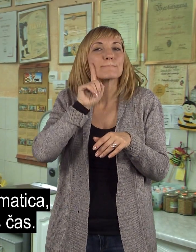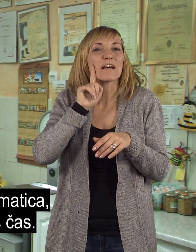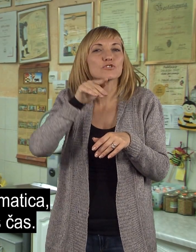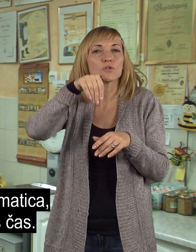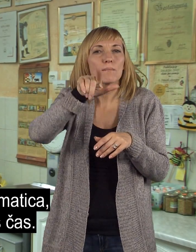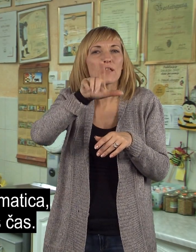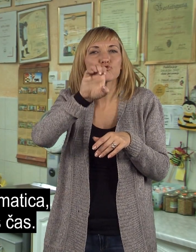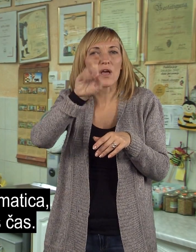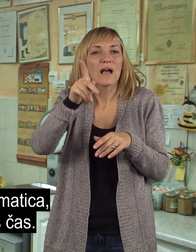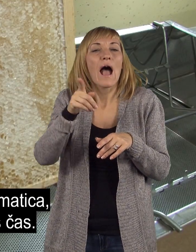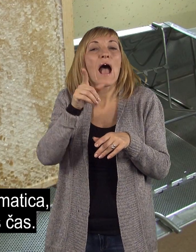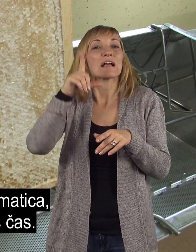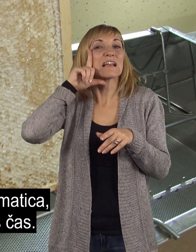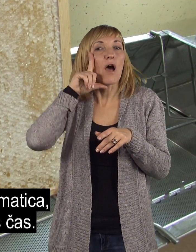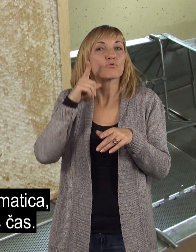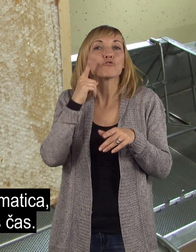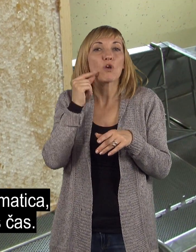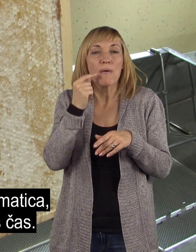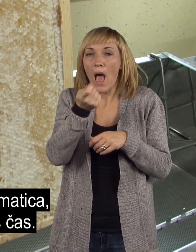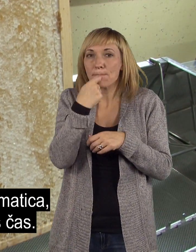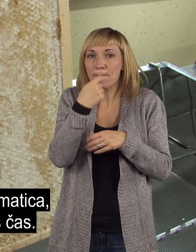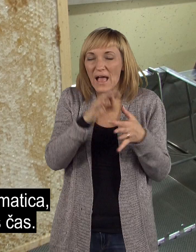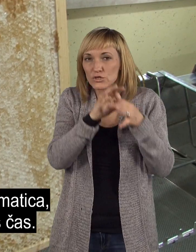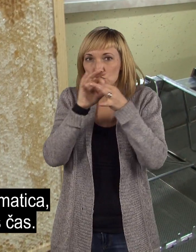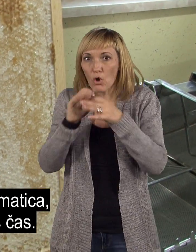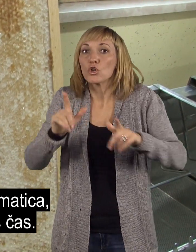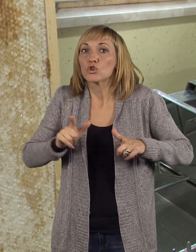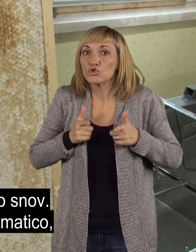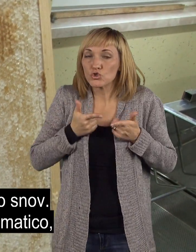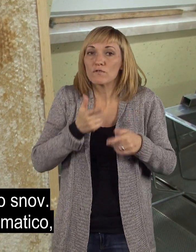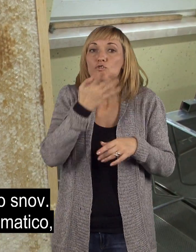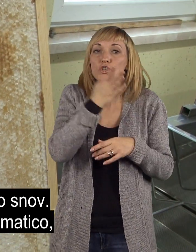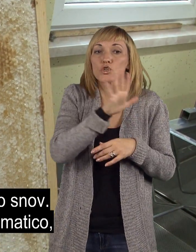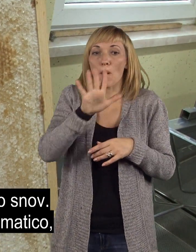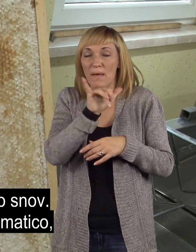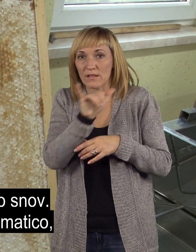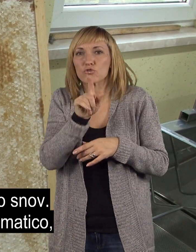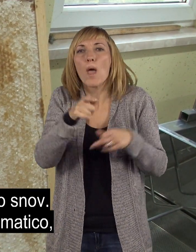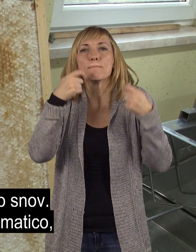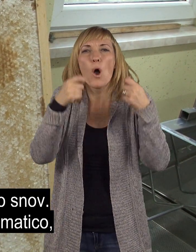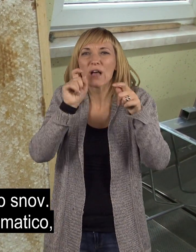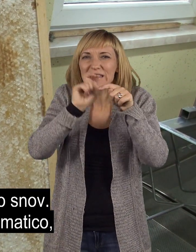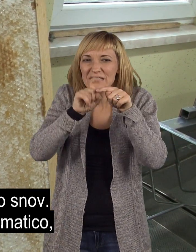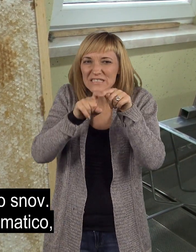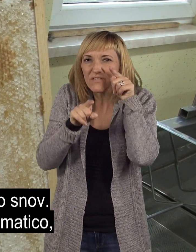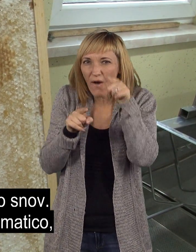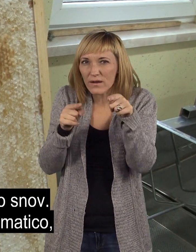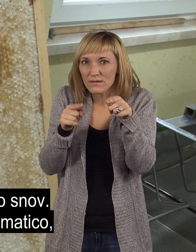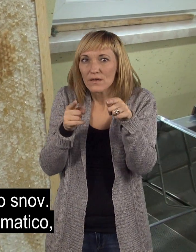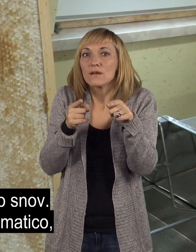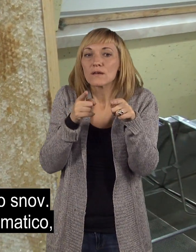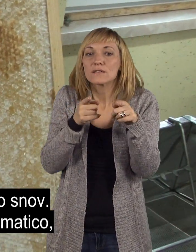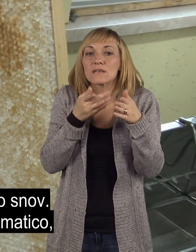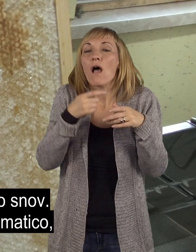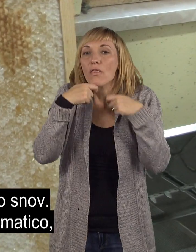uživa matica skozi in živi 4 do 5 let. Če vemo, to je res zelo bogata snov, ki